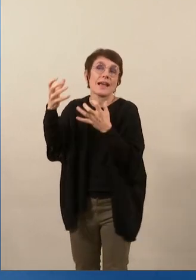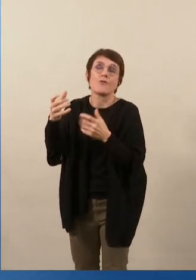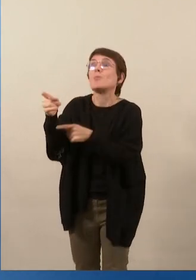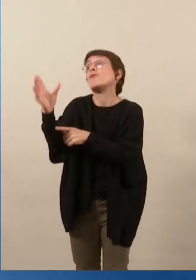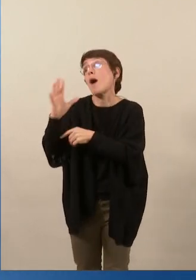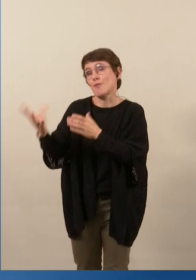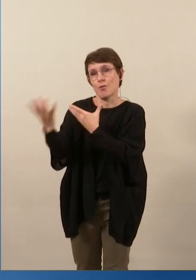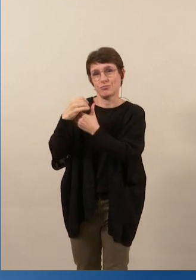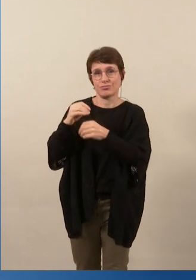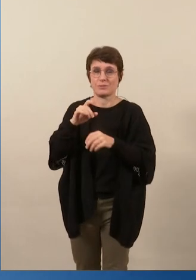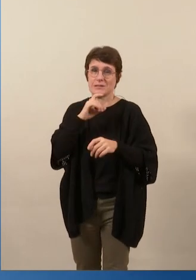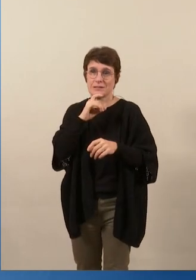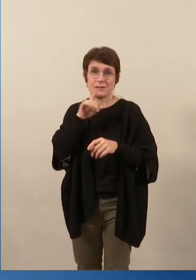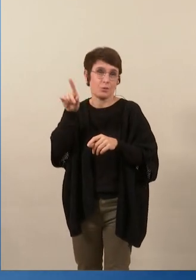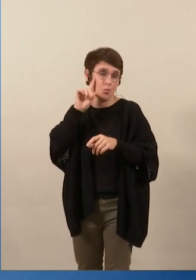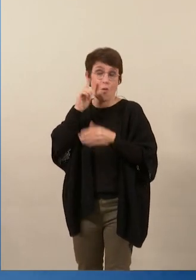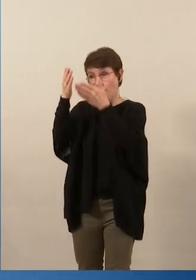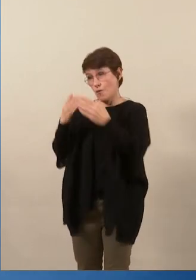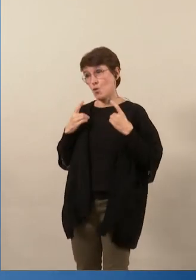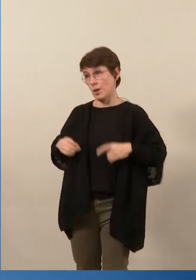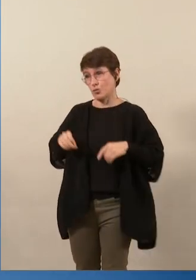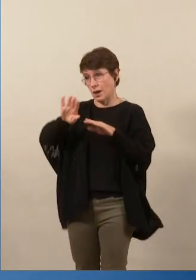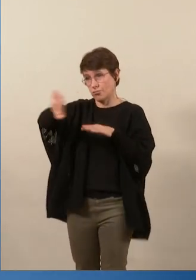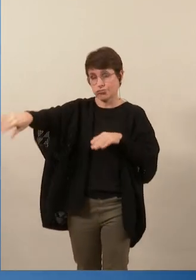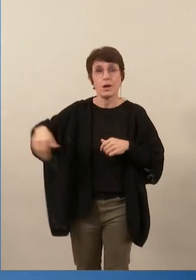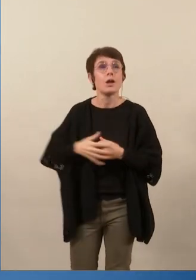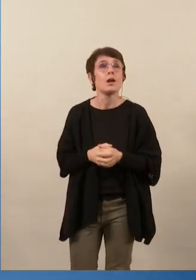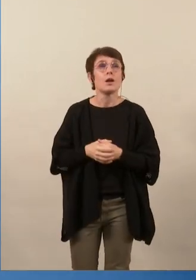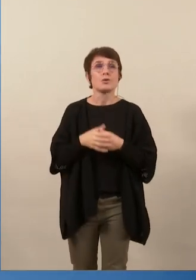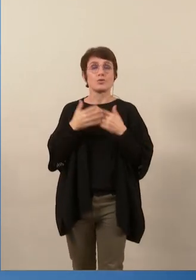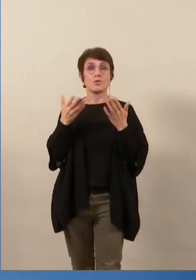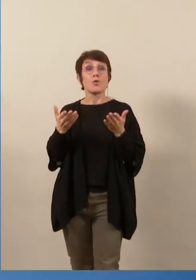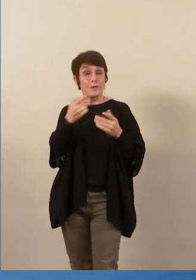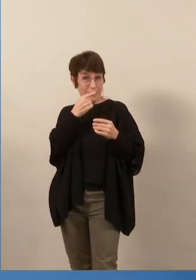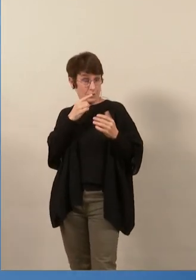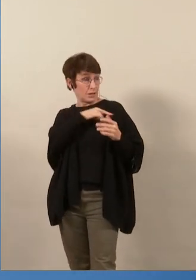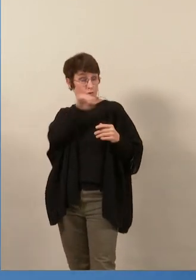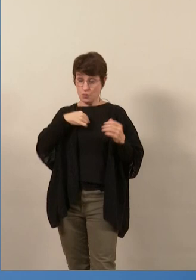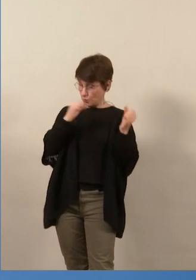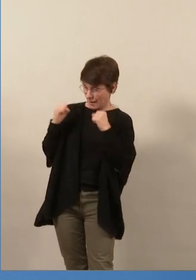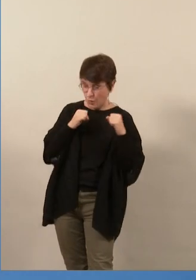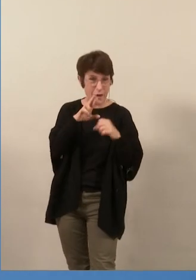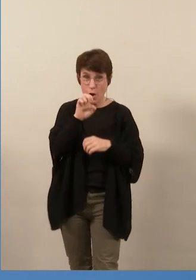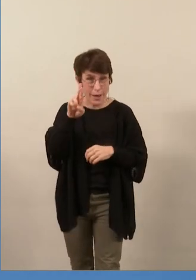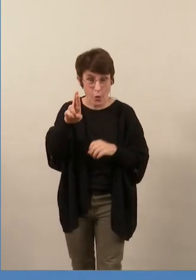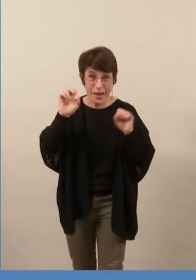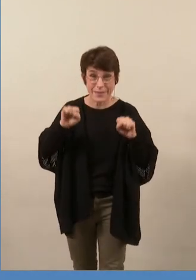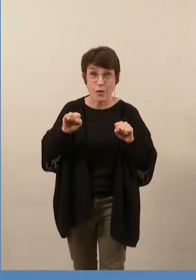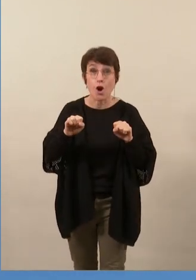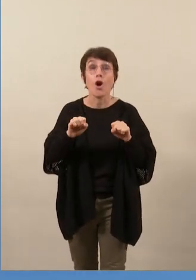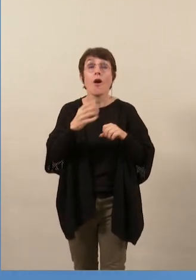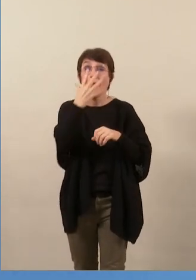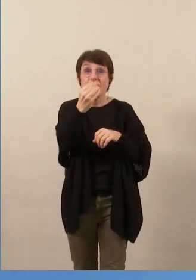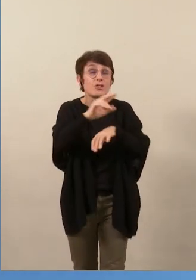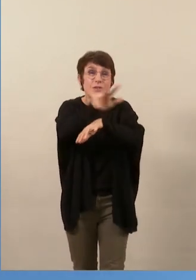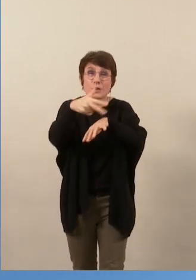travail là puisque vous n'aviez pas à y être en tant que député et donc cette synchronisation autour du RER va très bien le reste le TGV en 3h